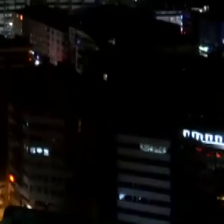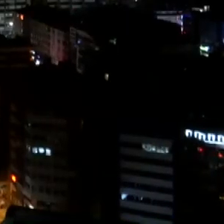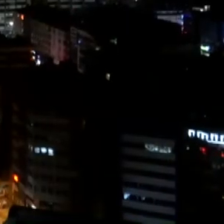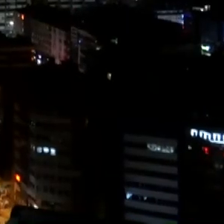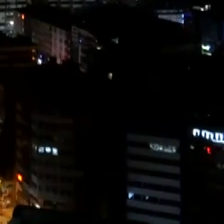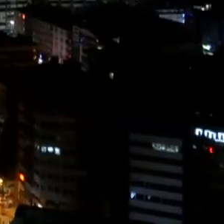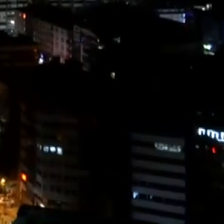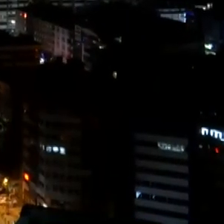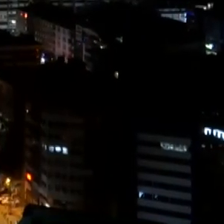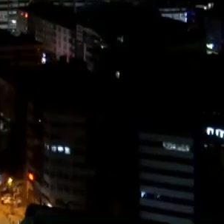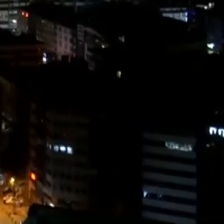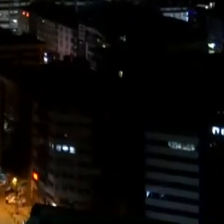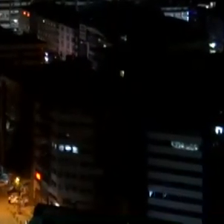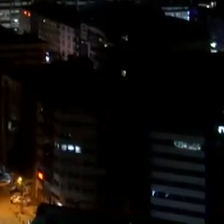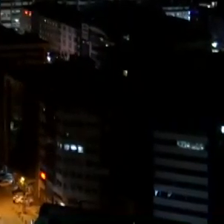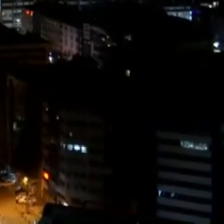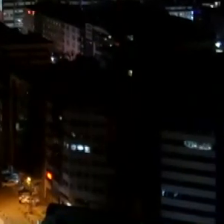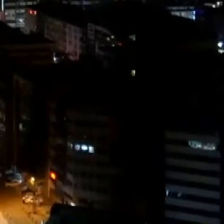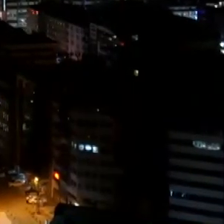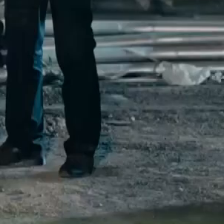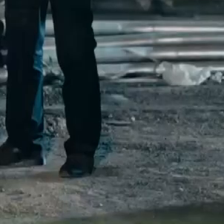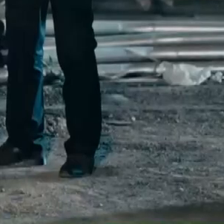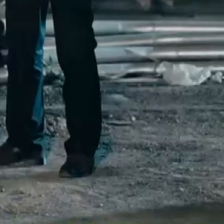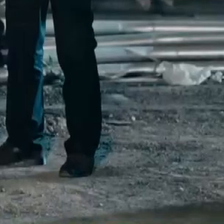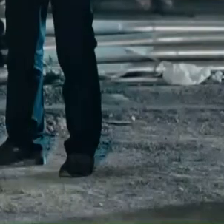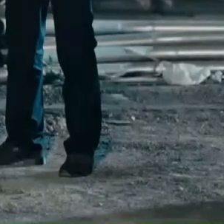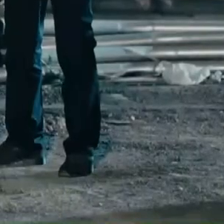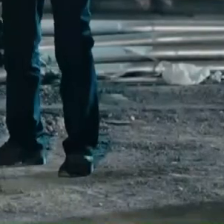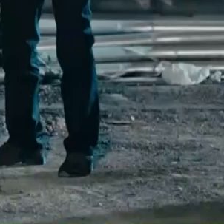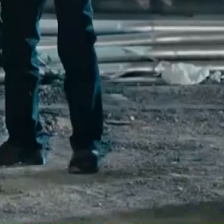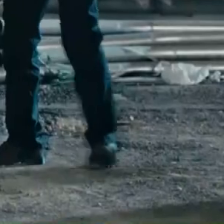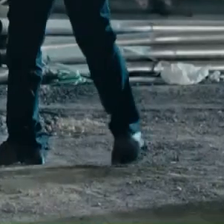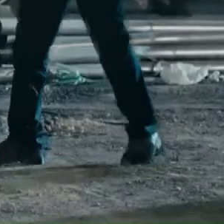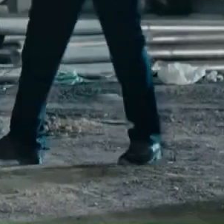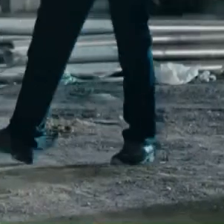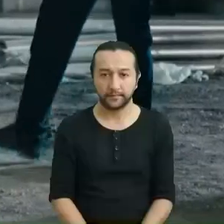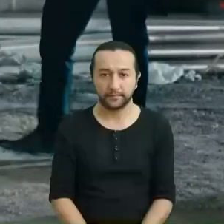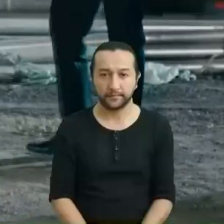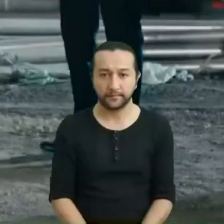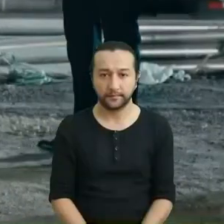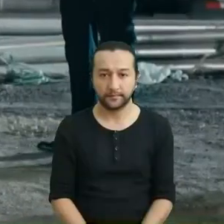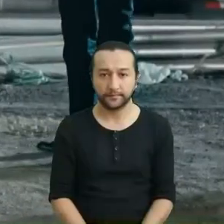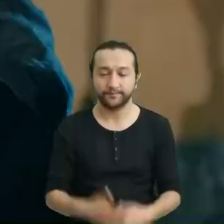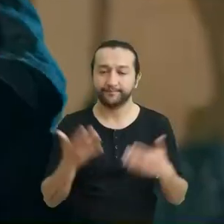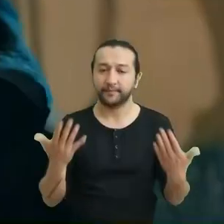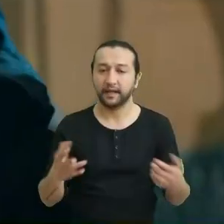Kuş bakışı şehir, uzakta Kocatepe Camii. Asaf sandalyedeki Kado'nun arkasından yaklaştı.